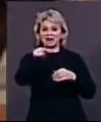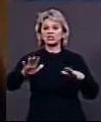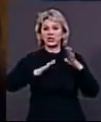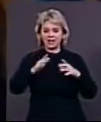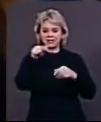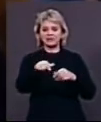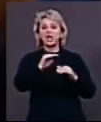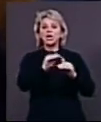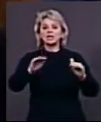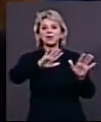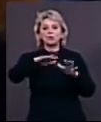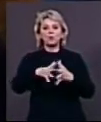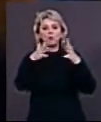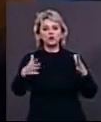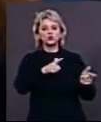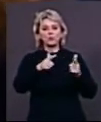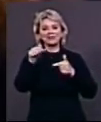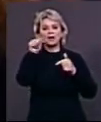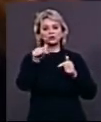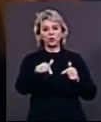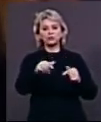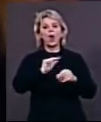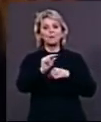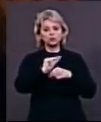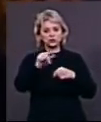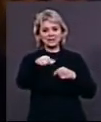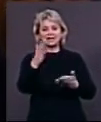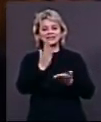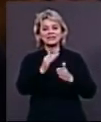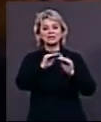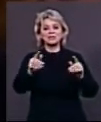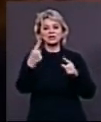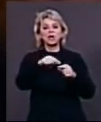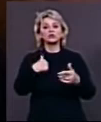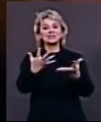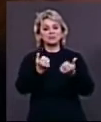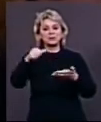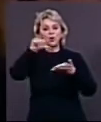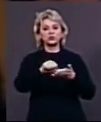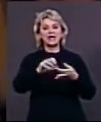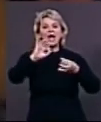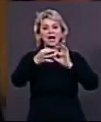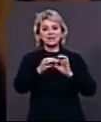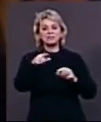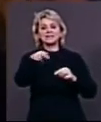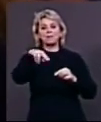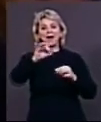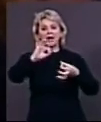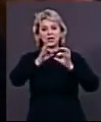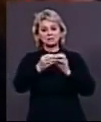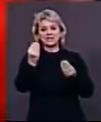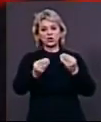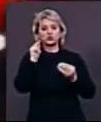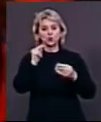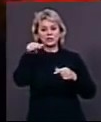тренеров. Ребята прошли большую подготовку, обучение. Есть ребята, которые у нас принимали участие в Олимпийских и Паралимпийских играх в